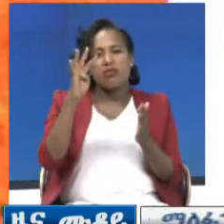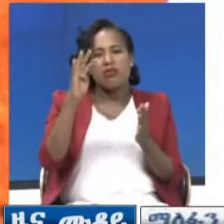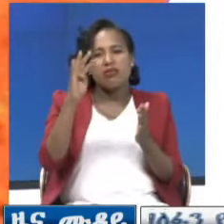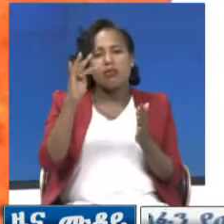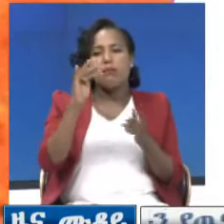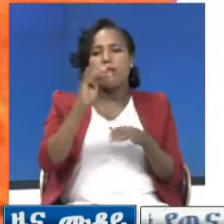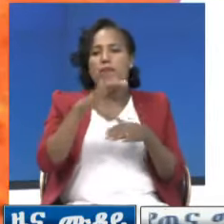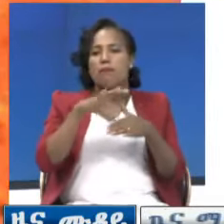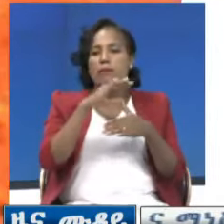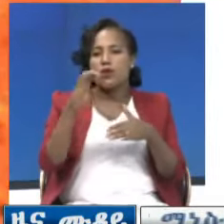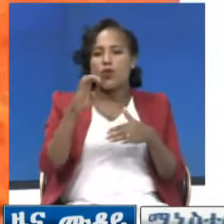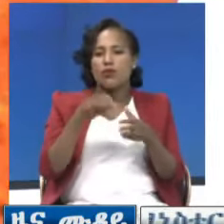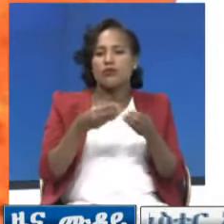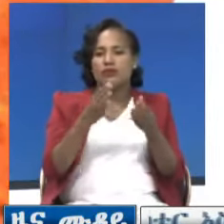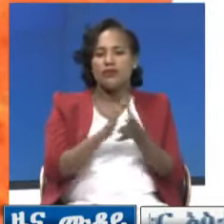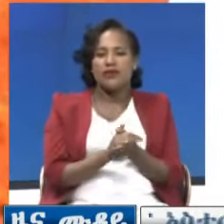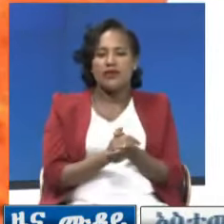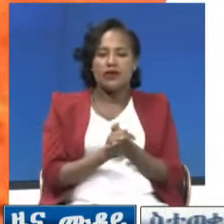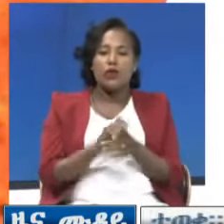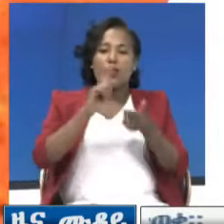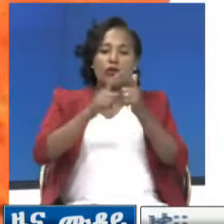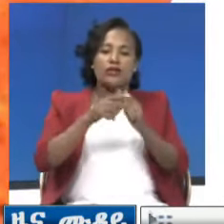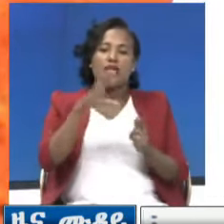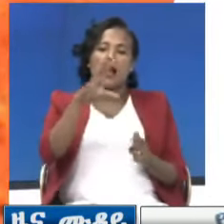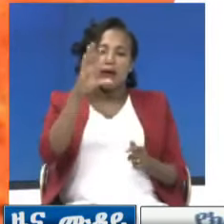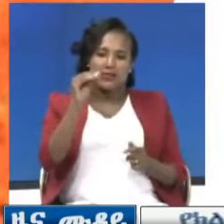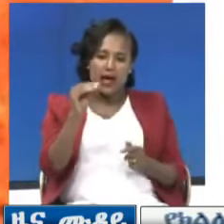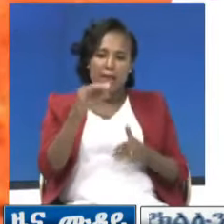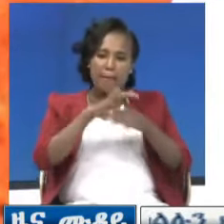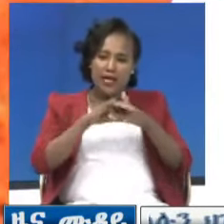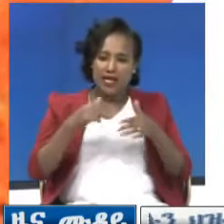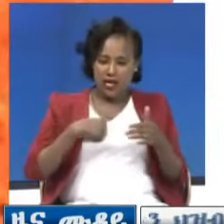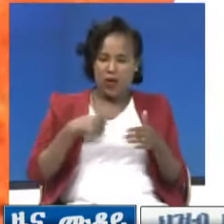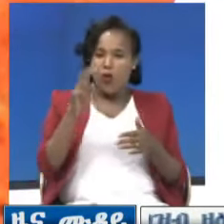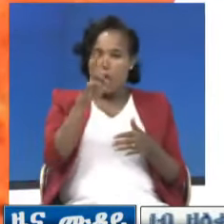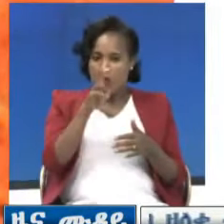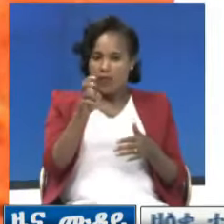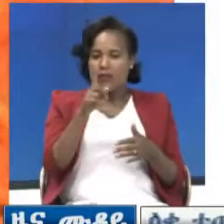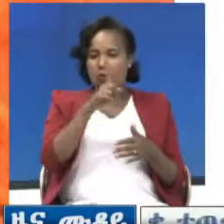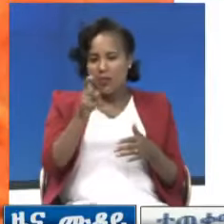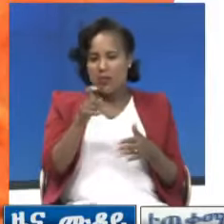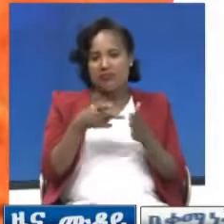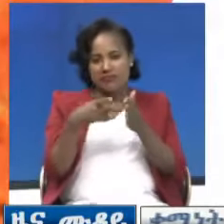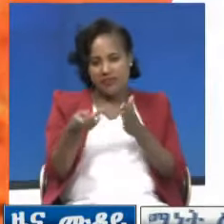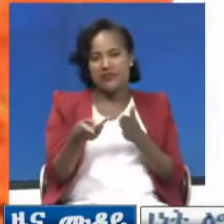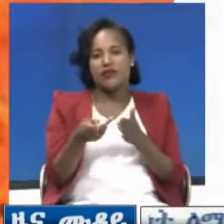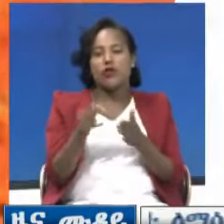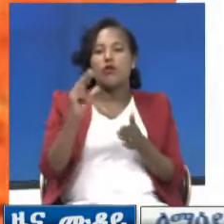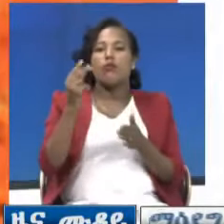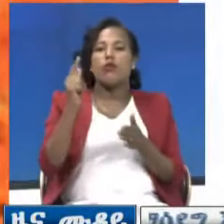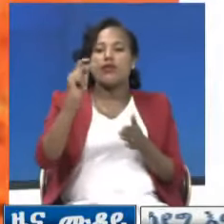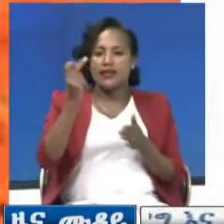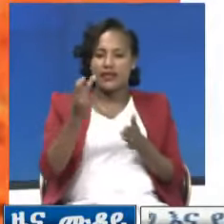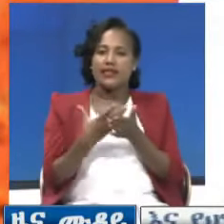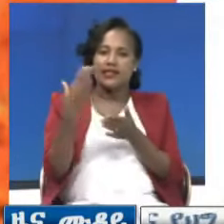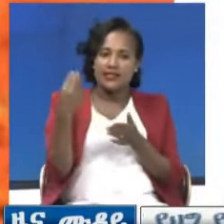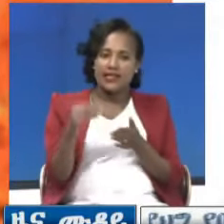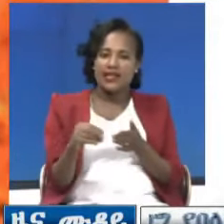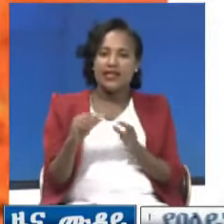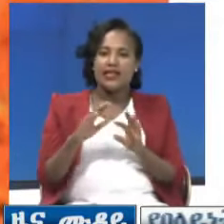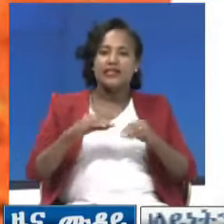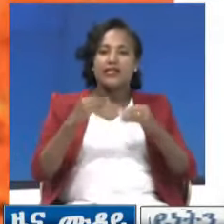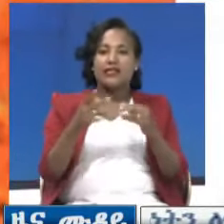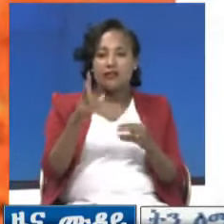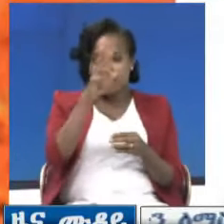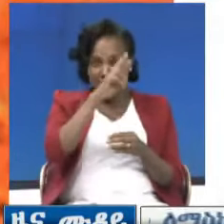እንደግፋለን። ጓደኞቻችን እስከ 50 ብርም የለገሱ አሉ፣ እስከ 200 ብርም። እኔ ለራሴ 100 ብርም ቦንድ ገዝተን